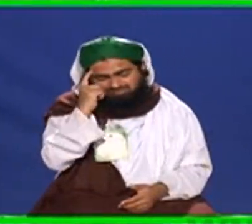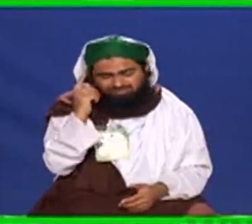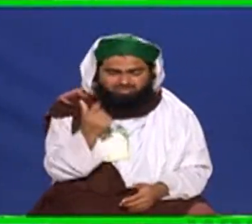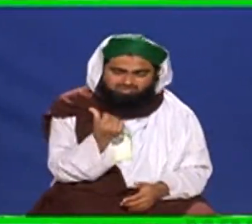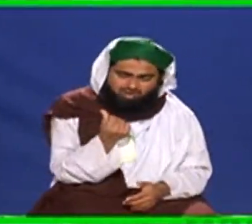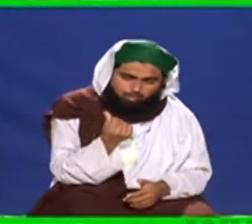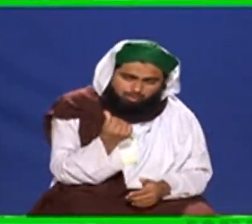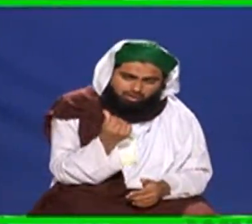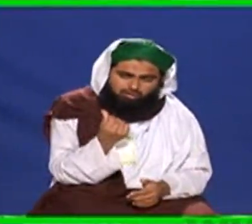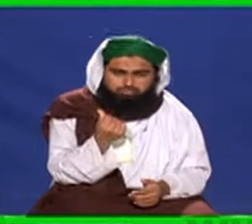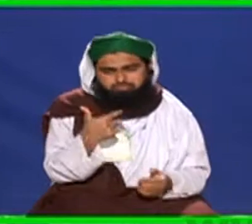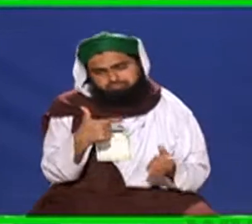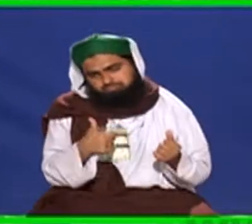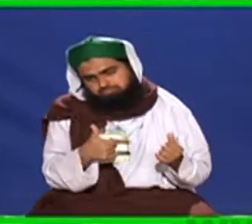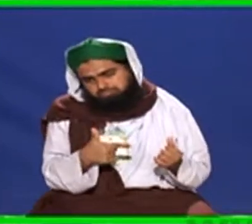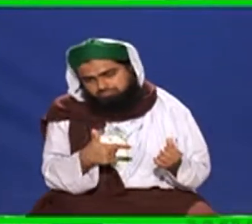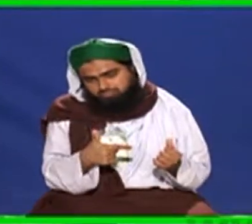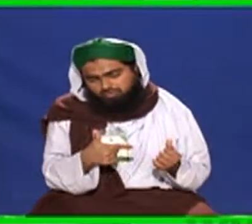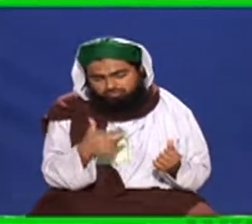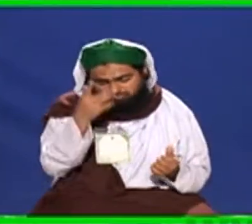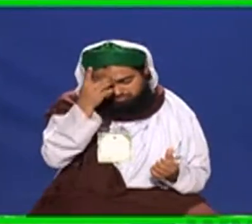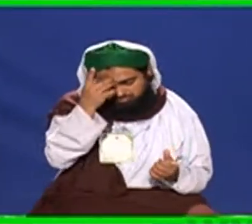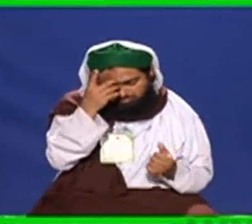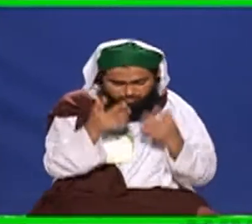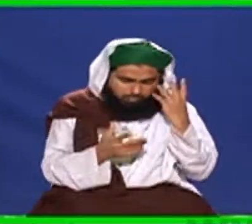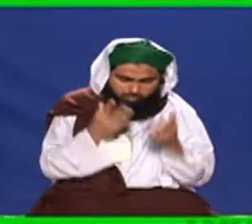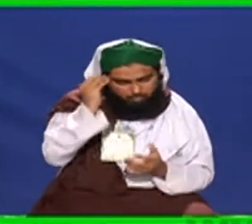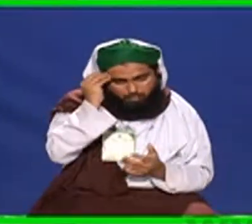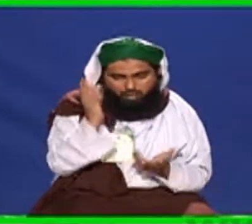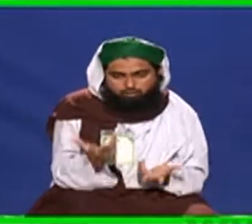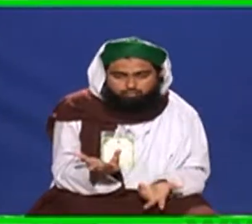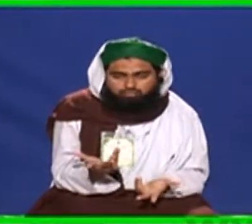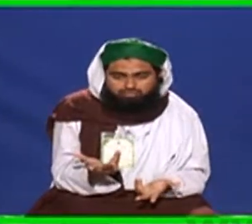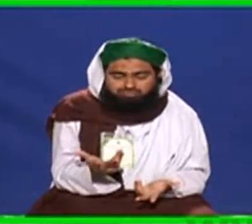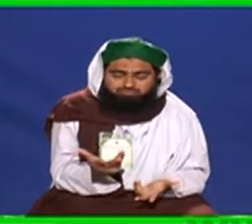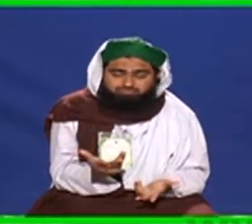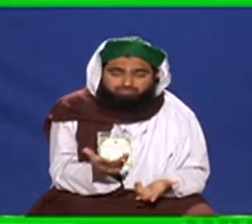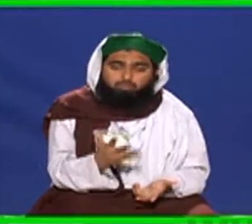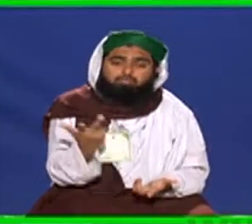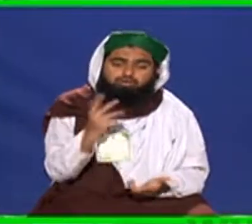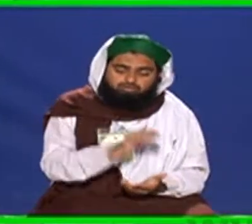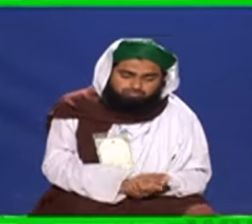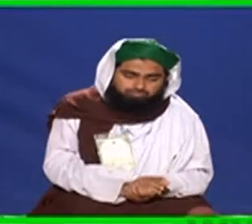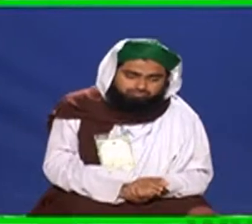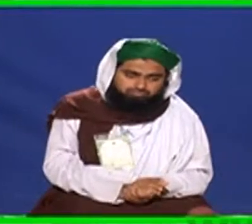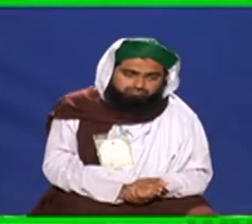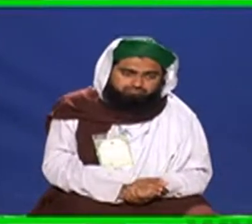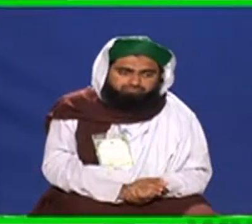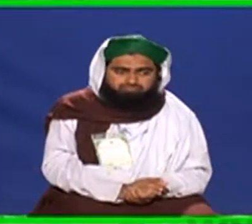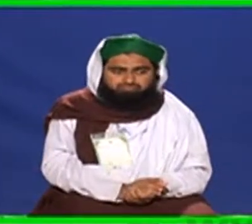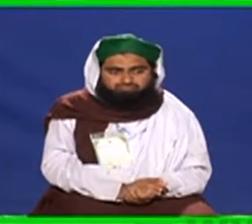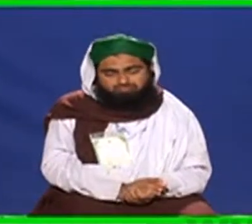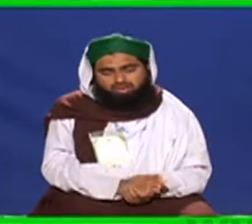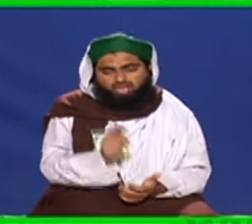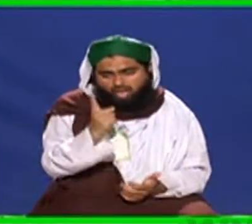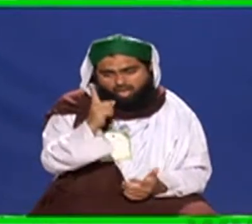یا 7 بار پڑھے، اب کیا کرنا چاہیے؟ 6 بار پڑھے یا 7 بار، یا تو پورے ہو گئے یا ایک کم ہے، تو